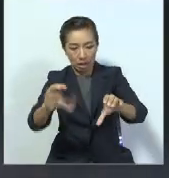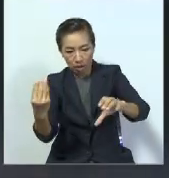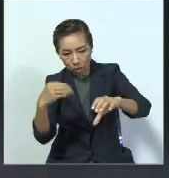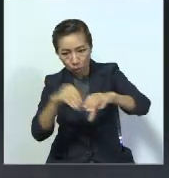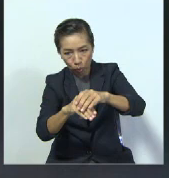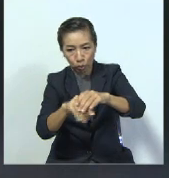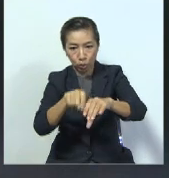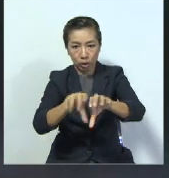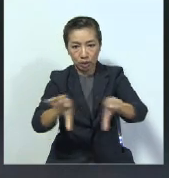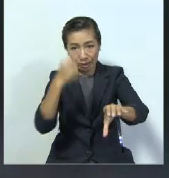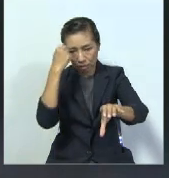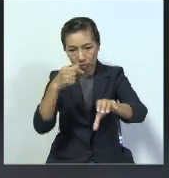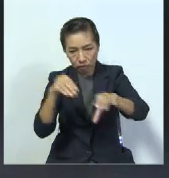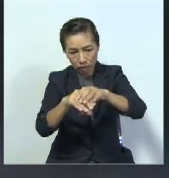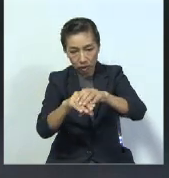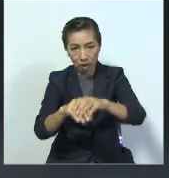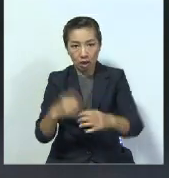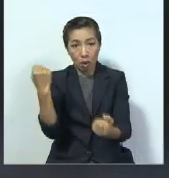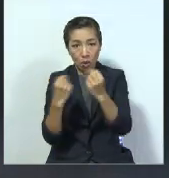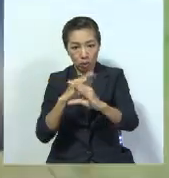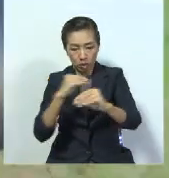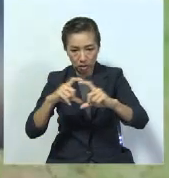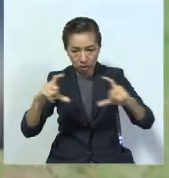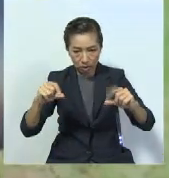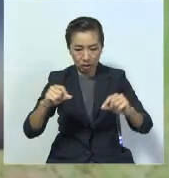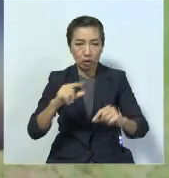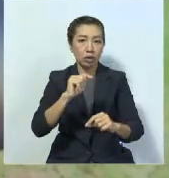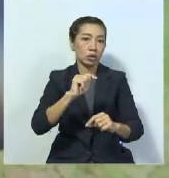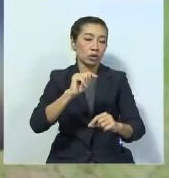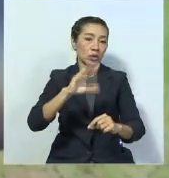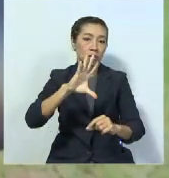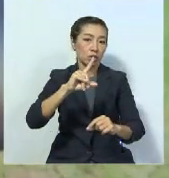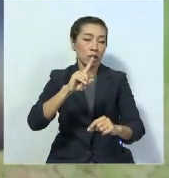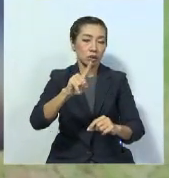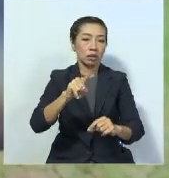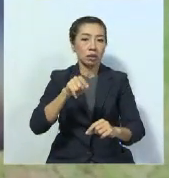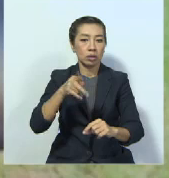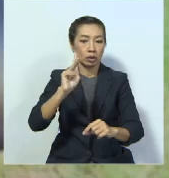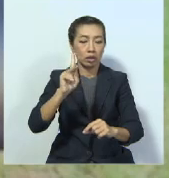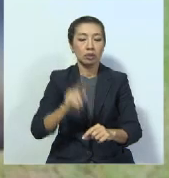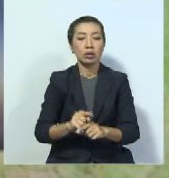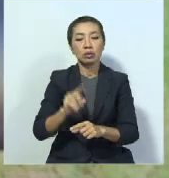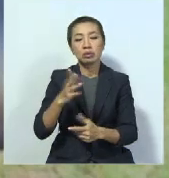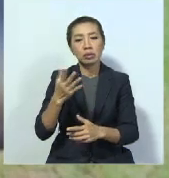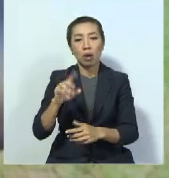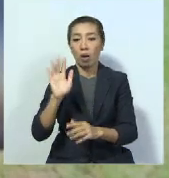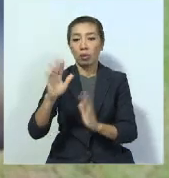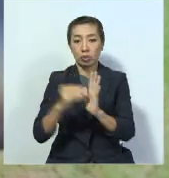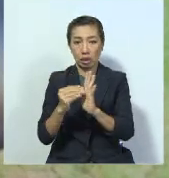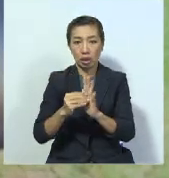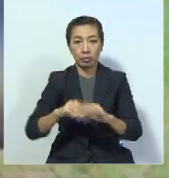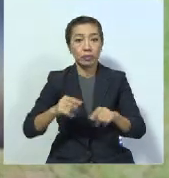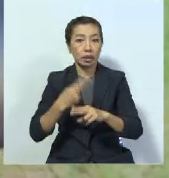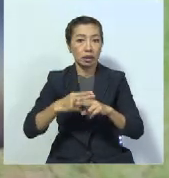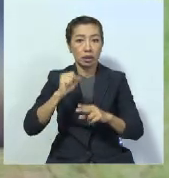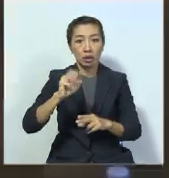ถังแก๊ส LPG ถังนี้นะคะหมายเลขทะเบียนรถชกช.ทท1568กรุงเทพมหานครมีนาง